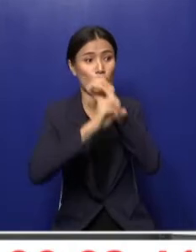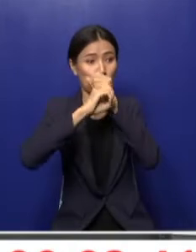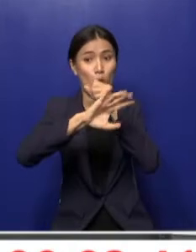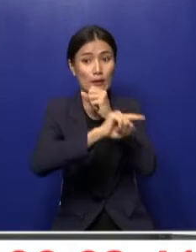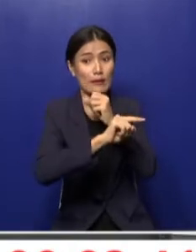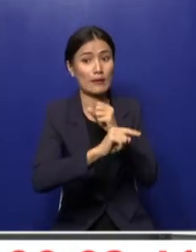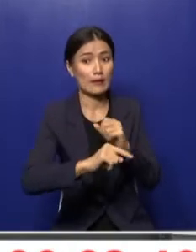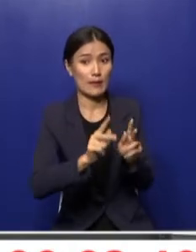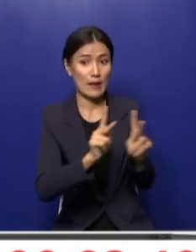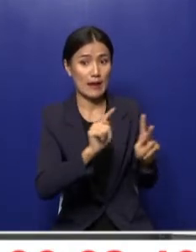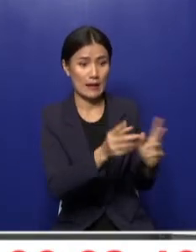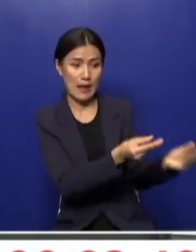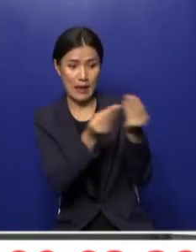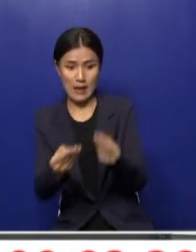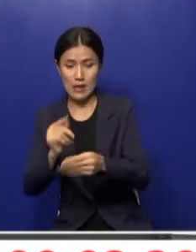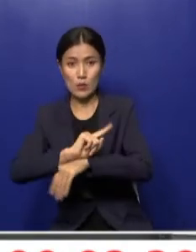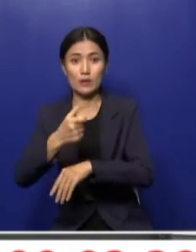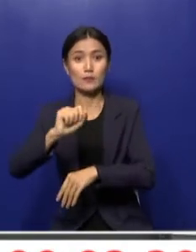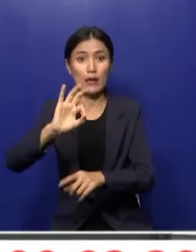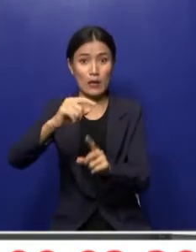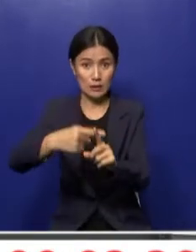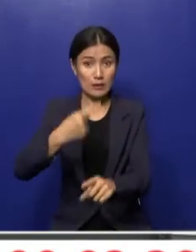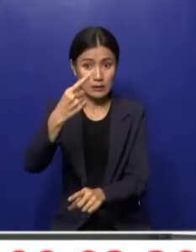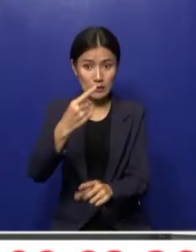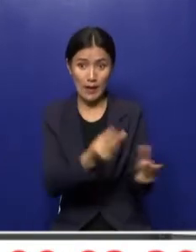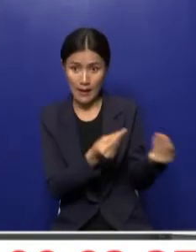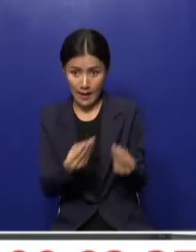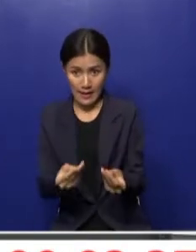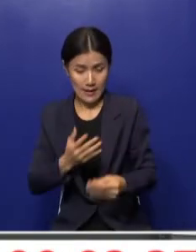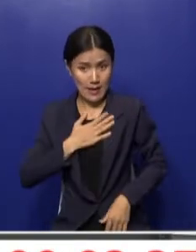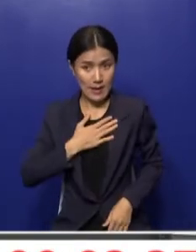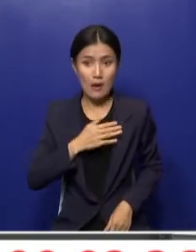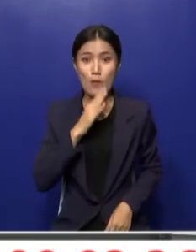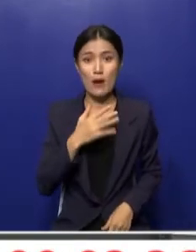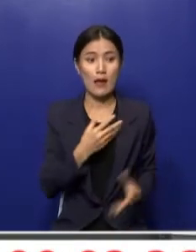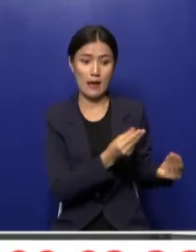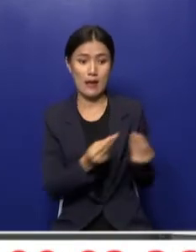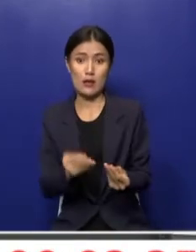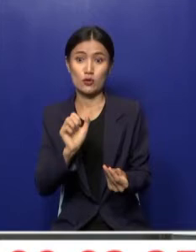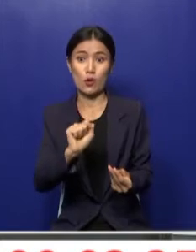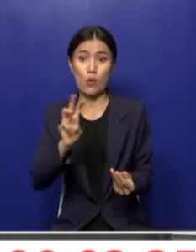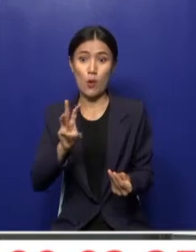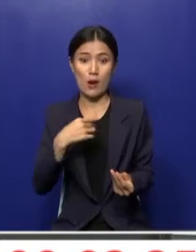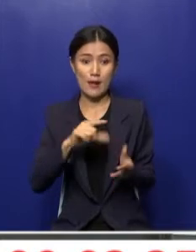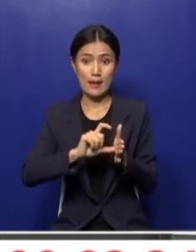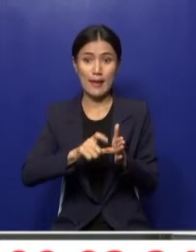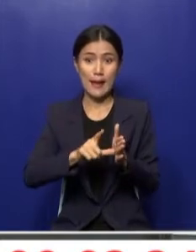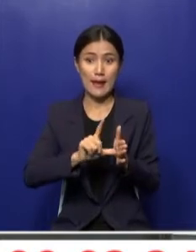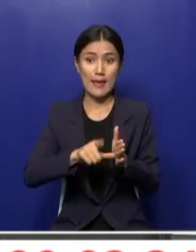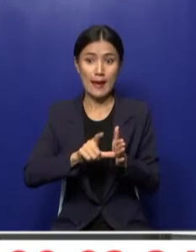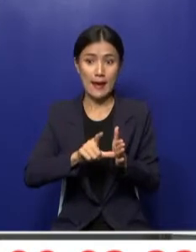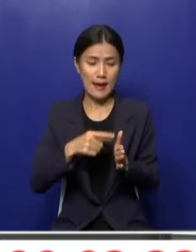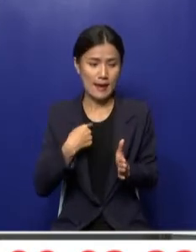วันที่19มกราคมกฎหมายบอกว่าเมื่อส่งมาให้เลขาวุฒิพาเลขาวิภามี